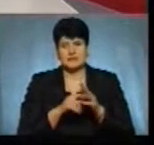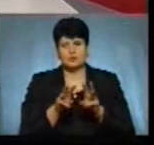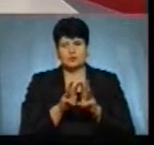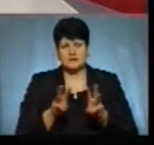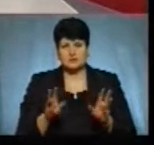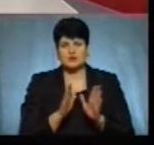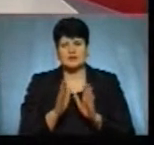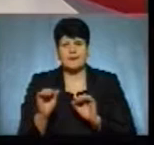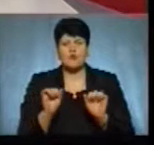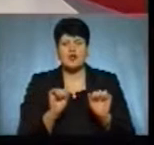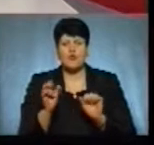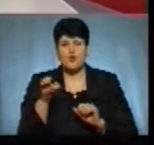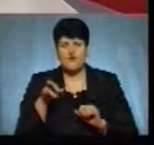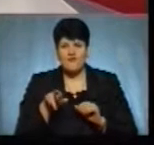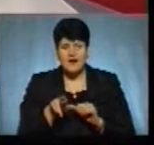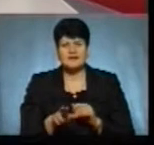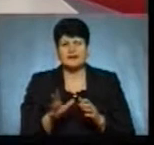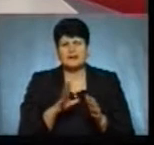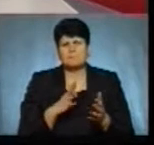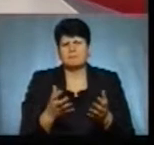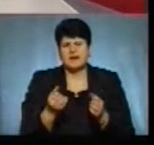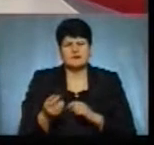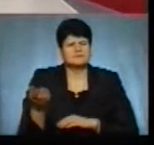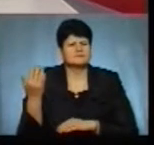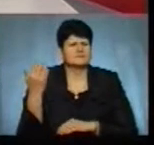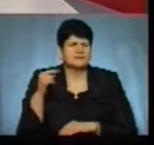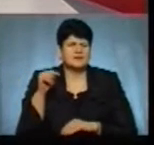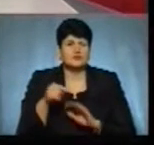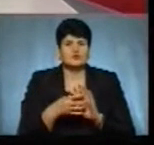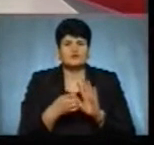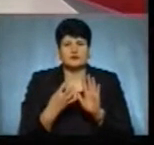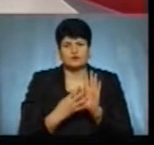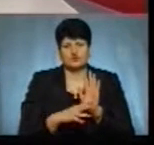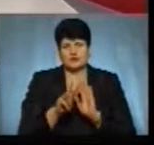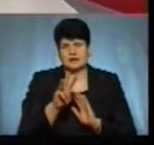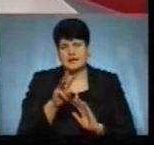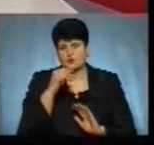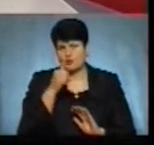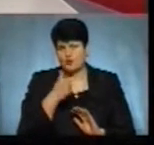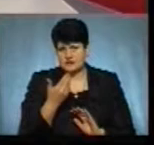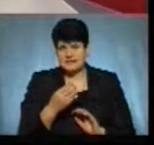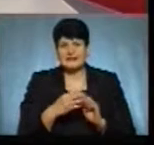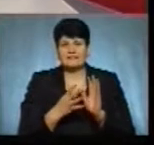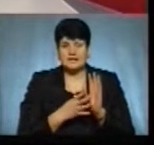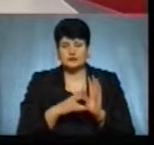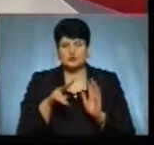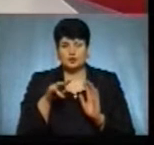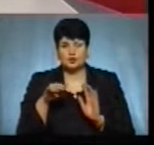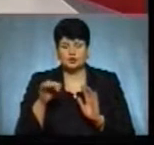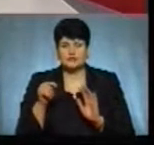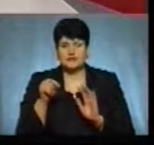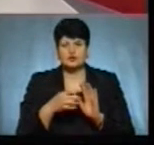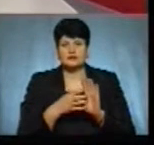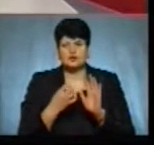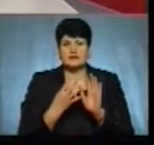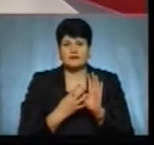контролю, який в Україні прийняли ще в далекому 1993 році. 19 лютого 1993 року